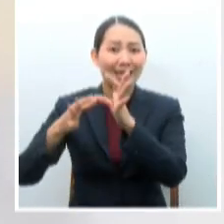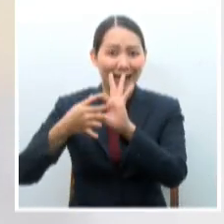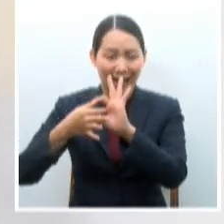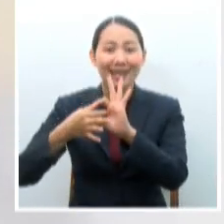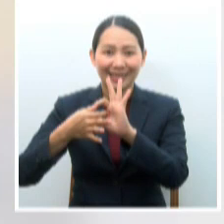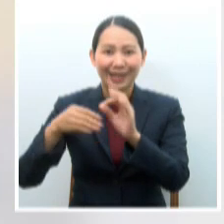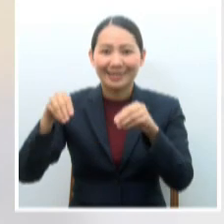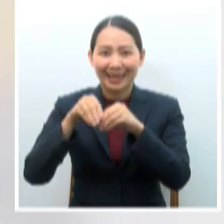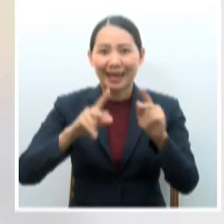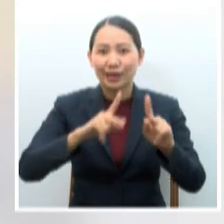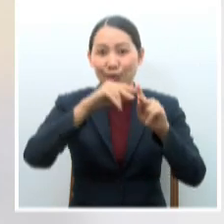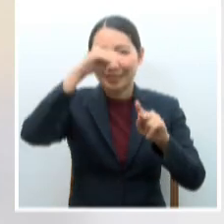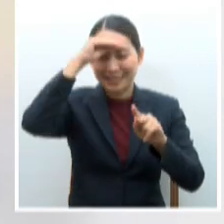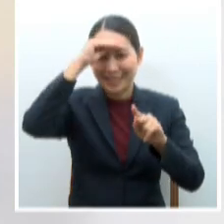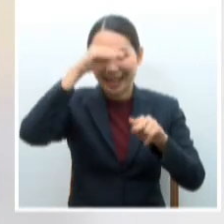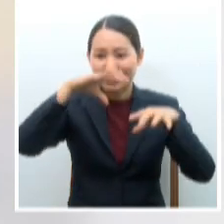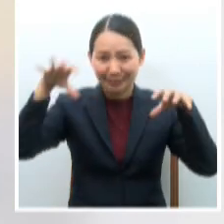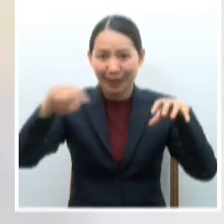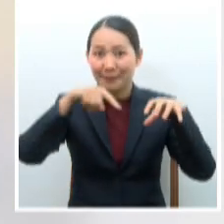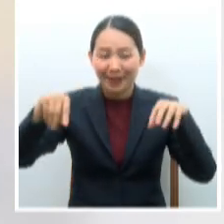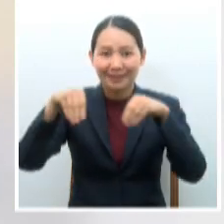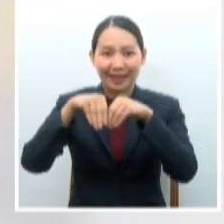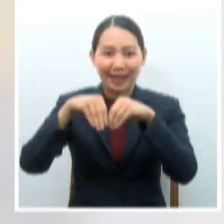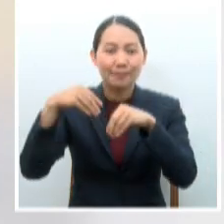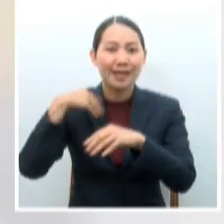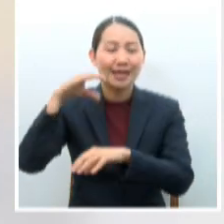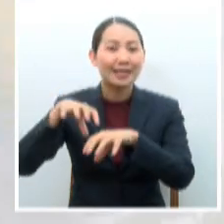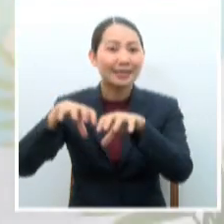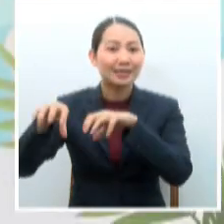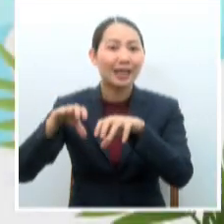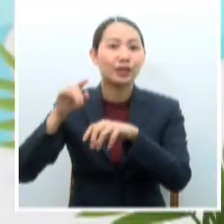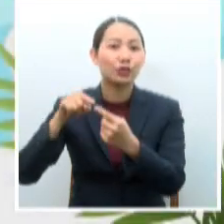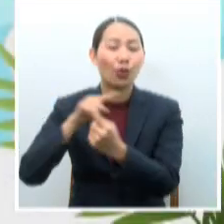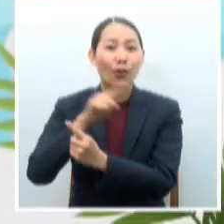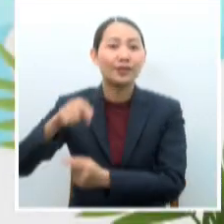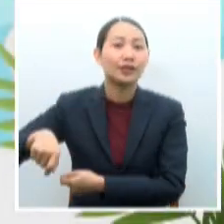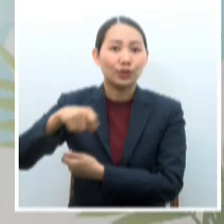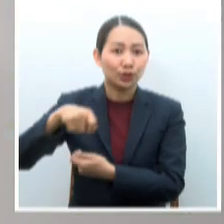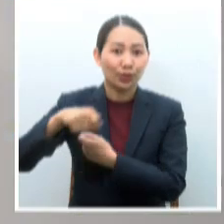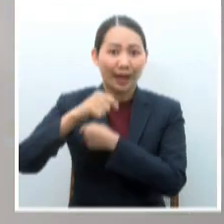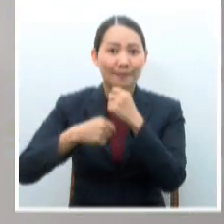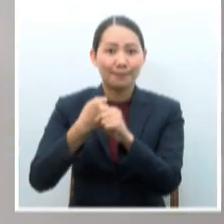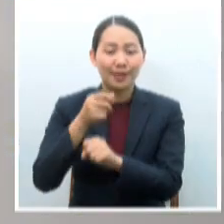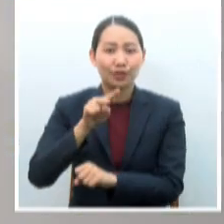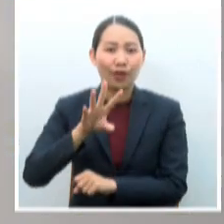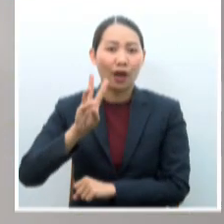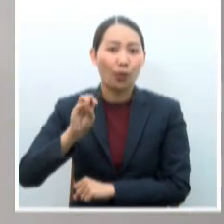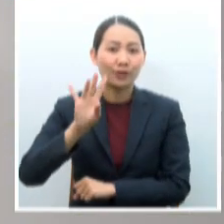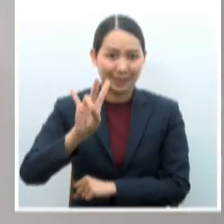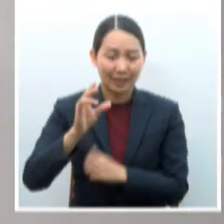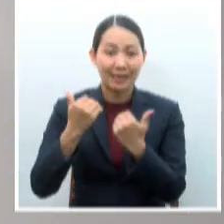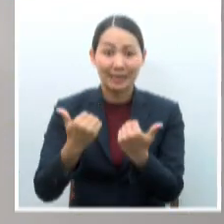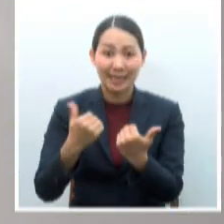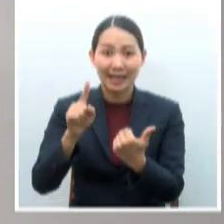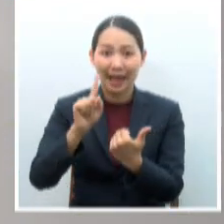World Water Festival 2024เย็นทัวร์ลามหาสงกรานต์2567นะคะเขาจะมีการเ